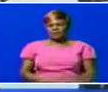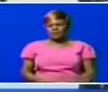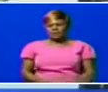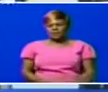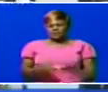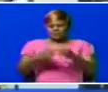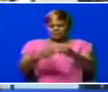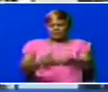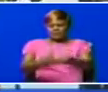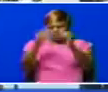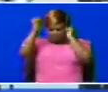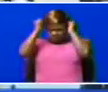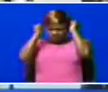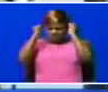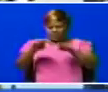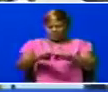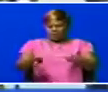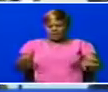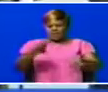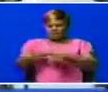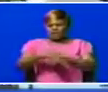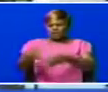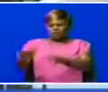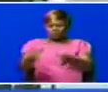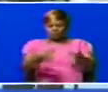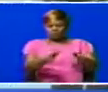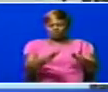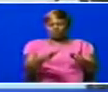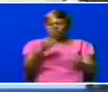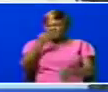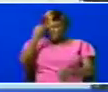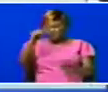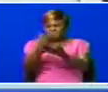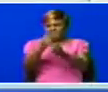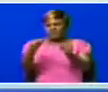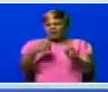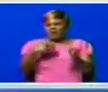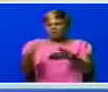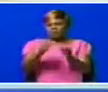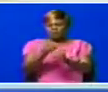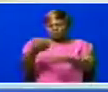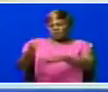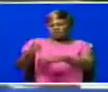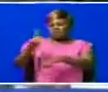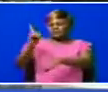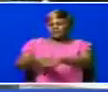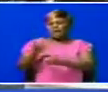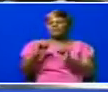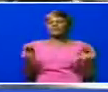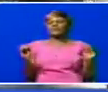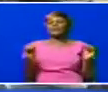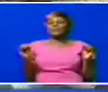Mkuu wa wanajeshi wa nchi kavu akichukua nafasi ya rais mteule. Hamna nafasi ya kupoteza mwelekeo.